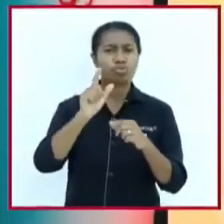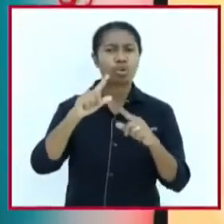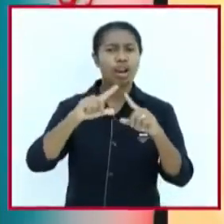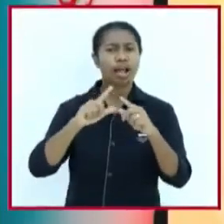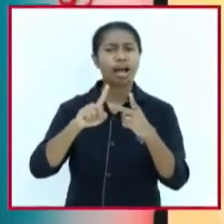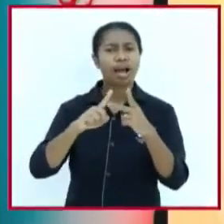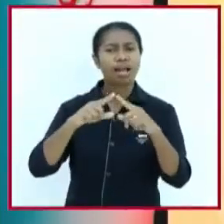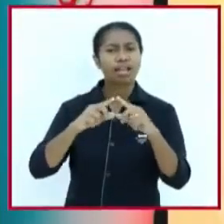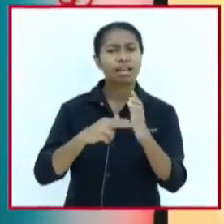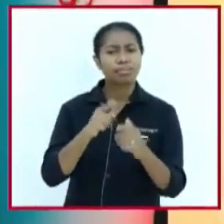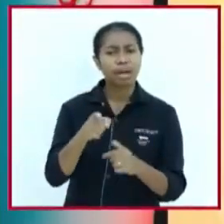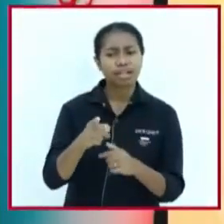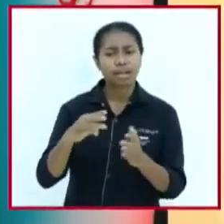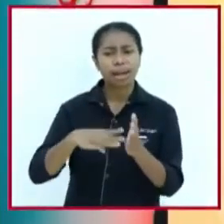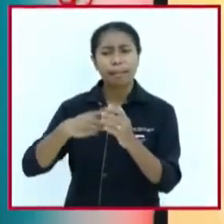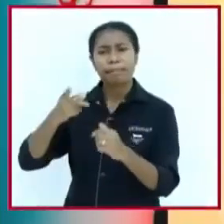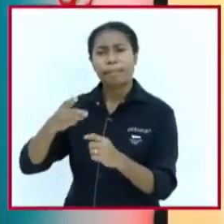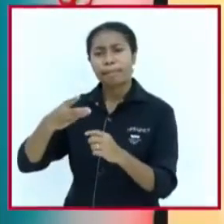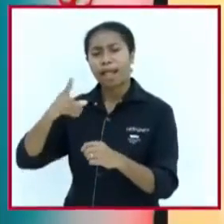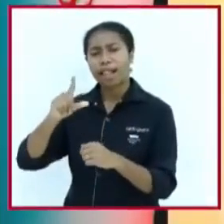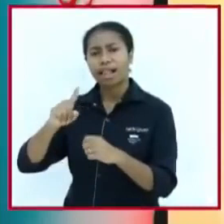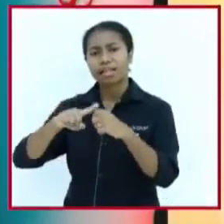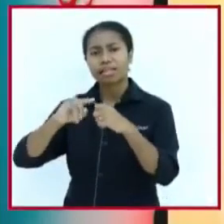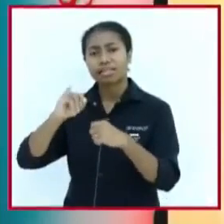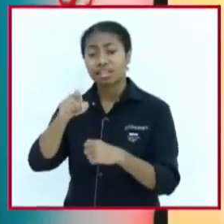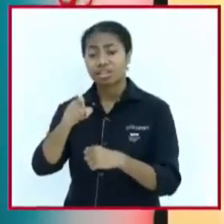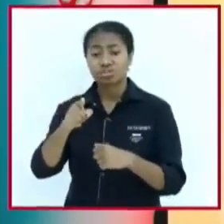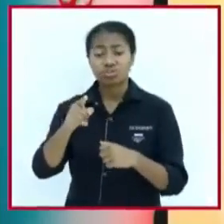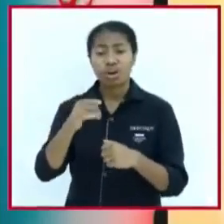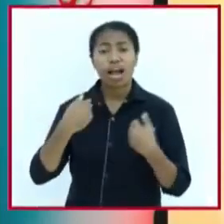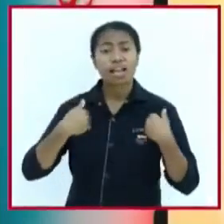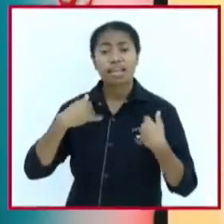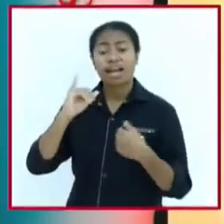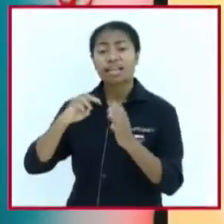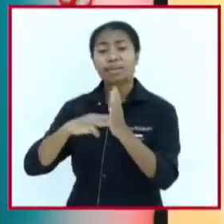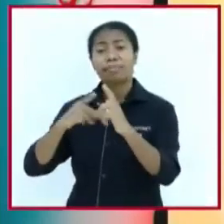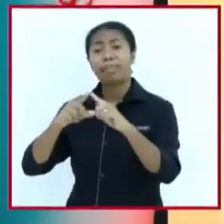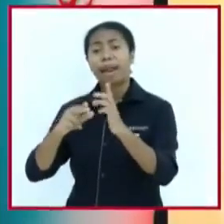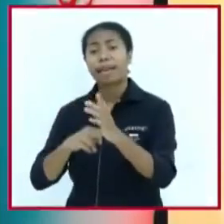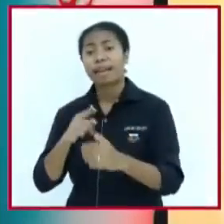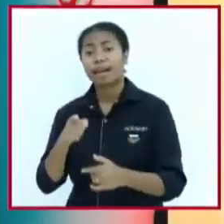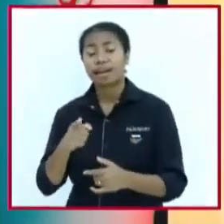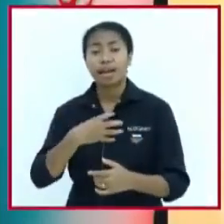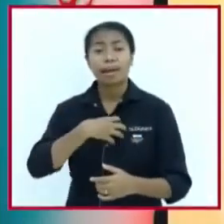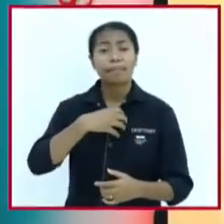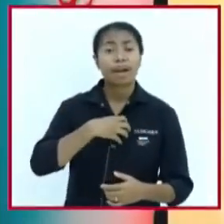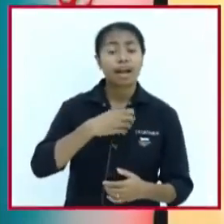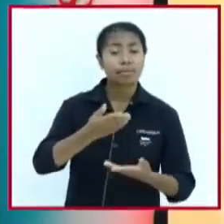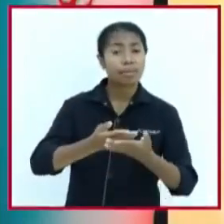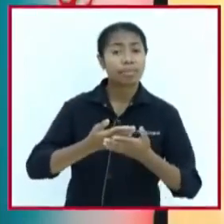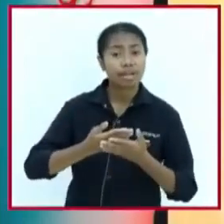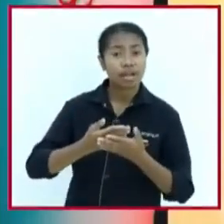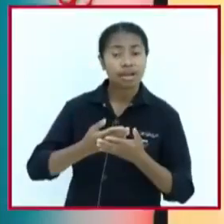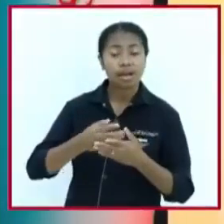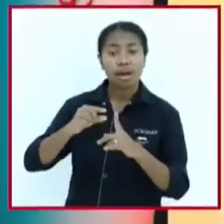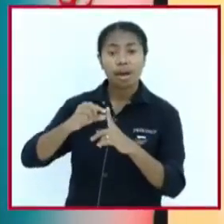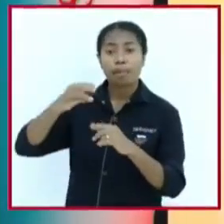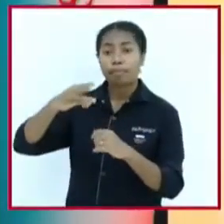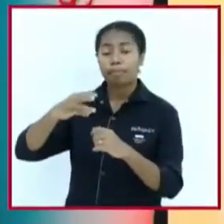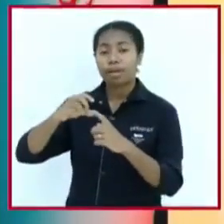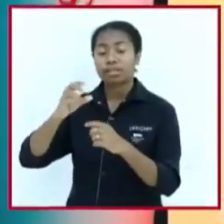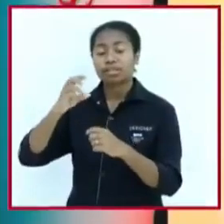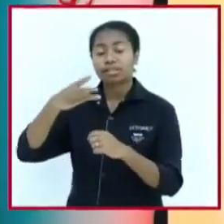markisa daging Imam Dia Imam Allah yang mahatinggi karena yang berhak menerima persepuluhan itu adalah